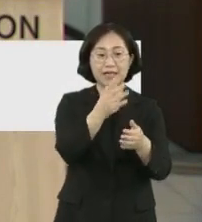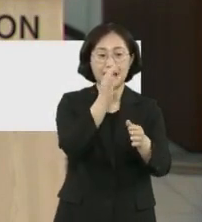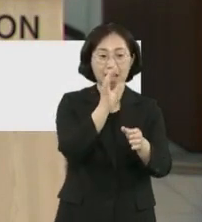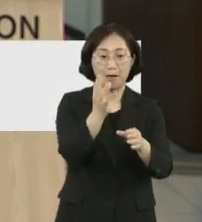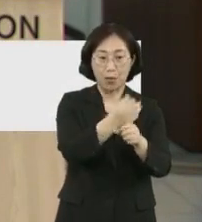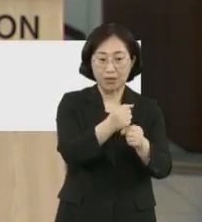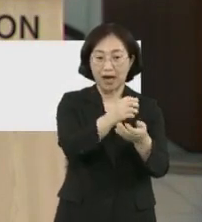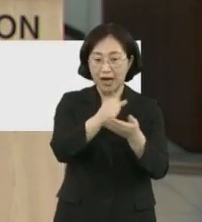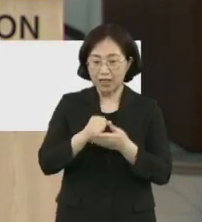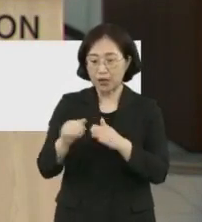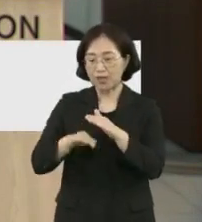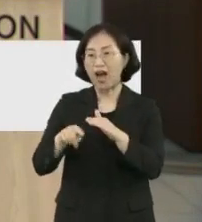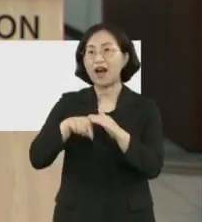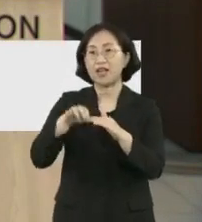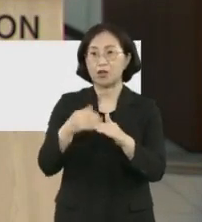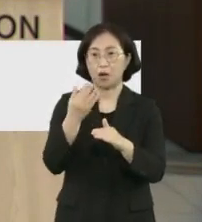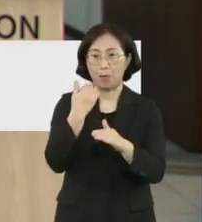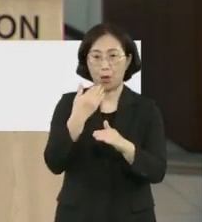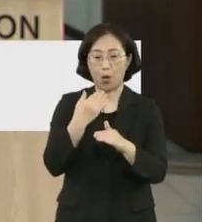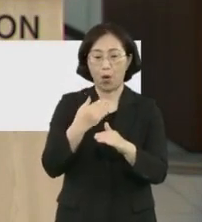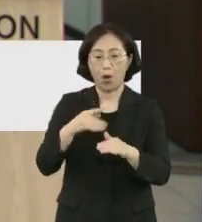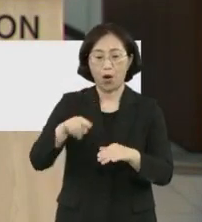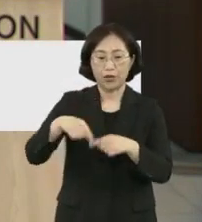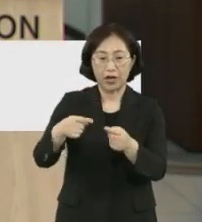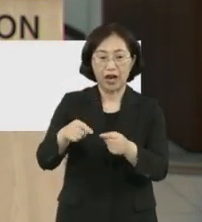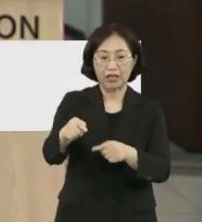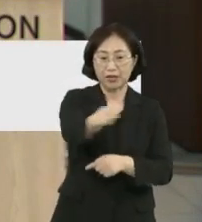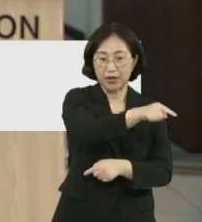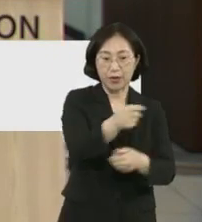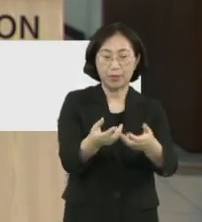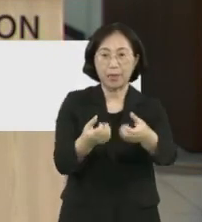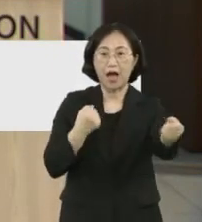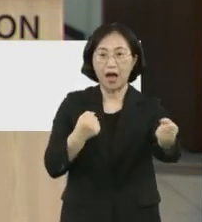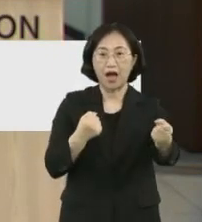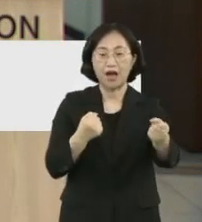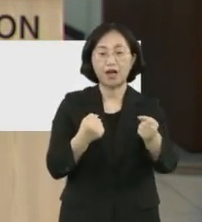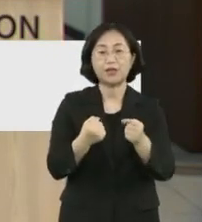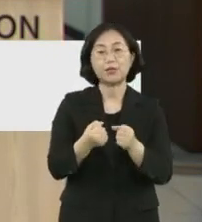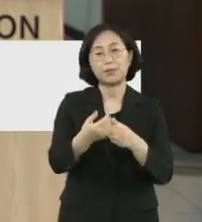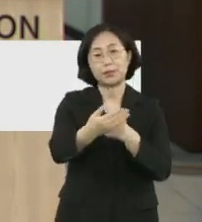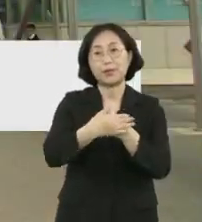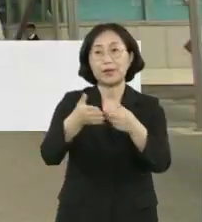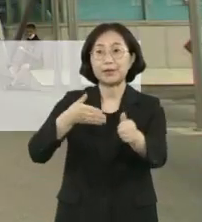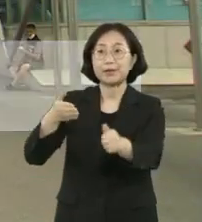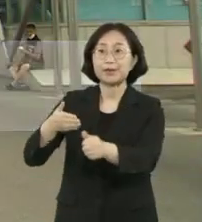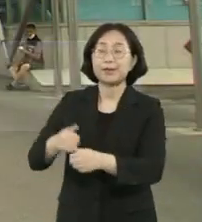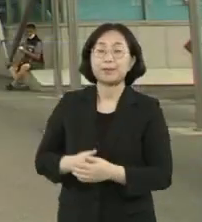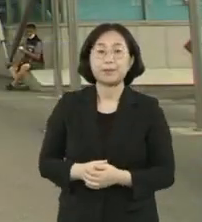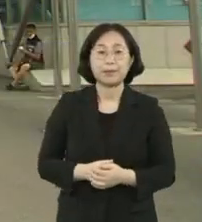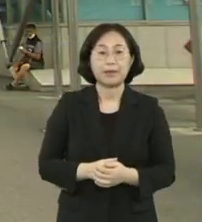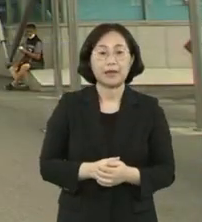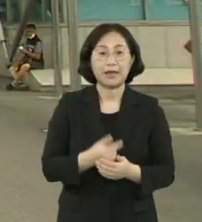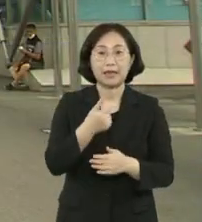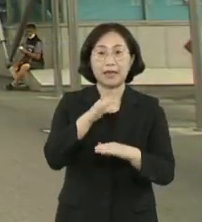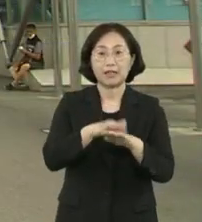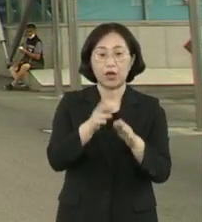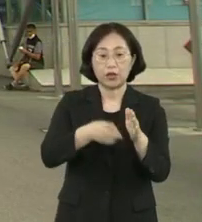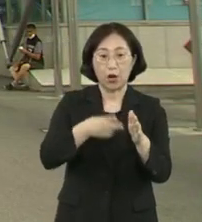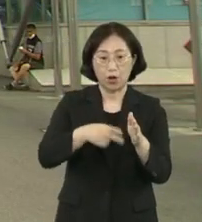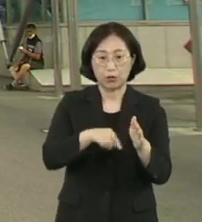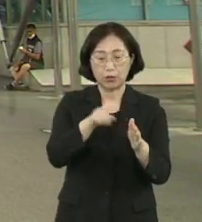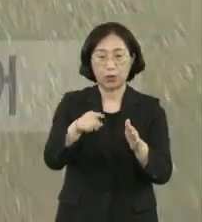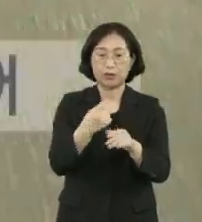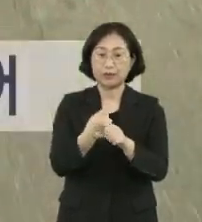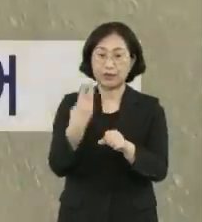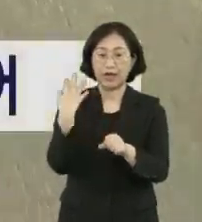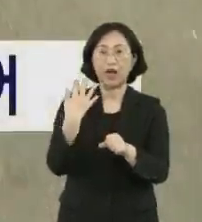드시고 입출구를 분리를 했기 때문에 휴게소 방역에 많은 협조를 부탁드리겠습니다. 대전역도 평소